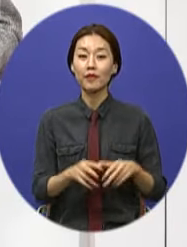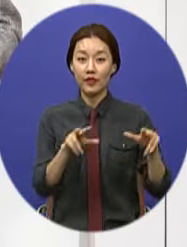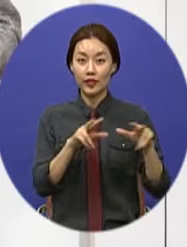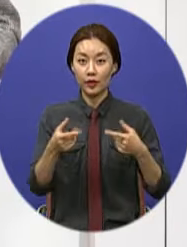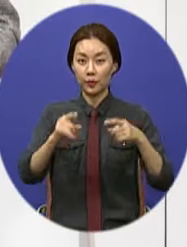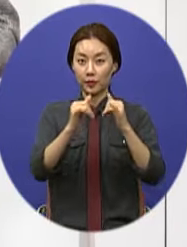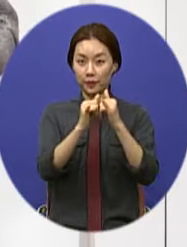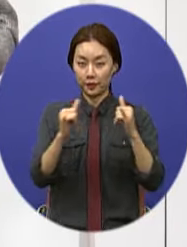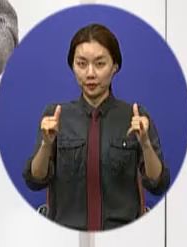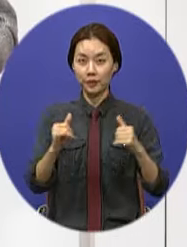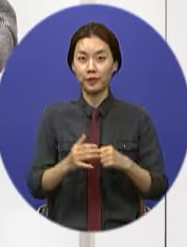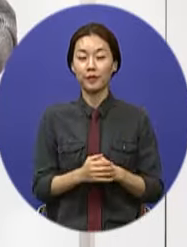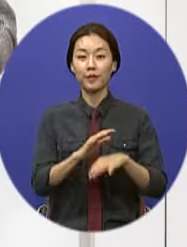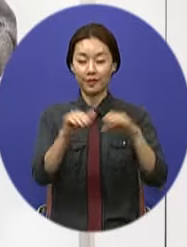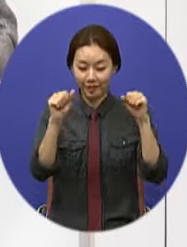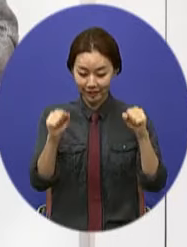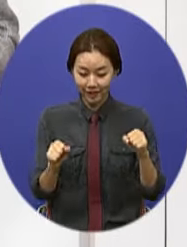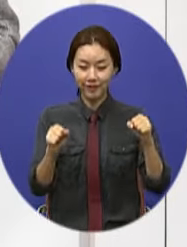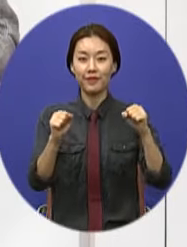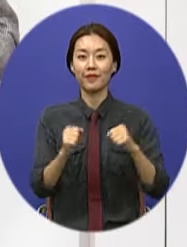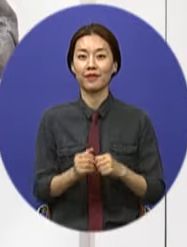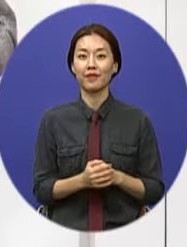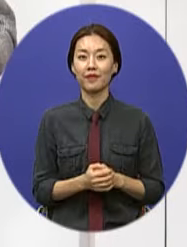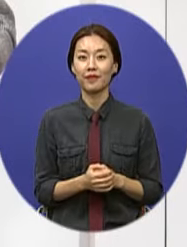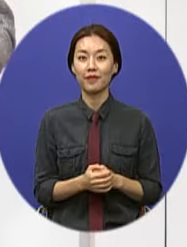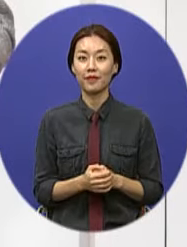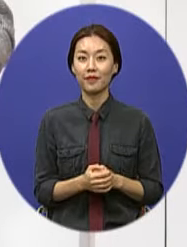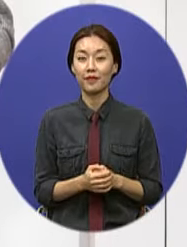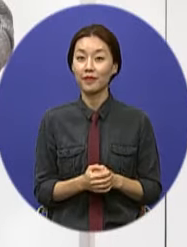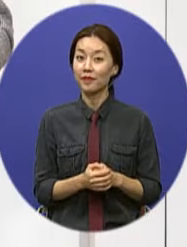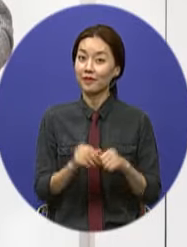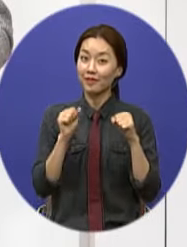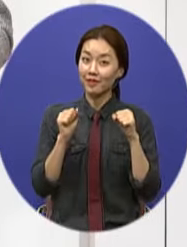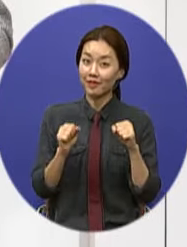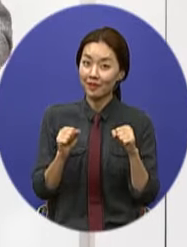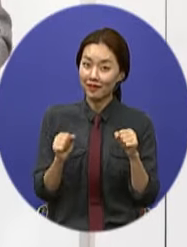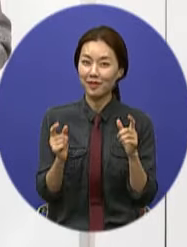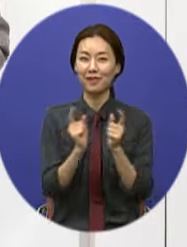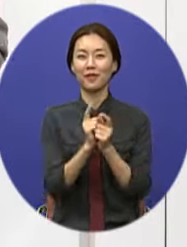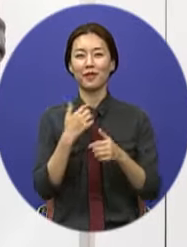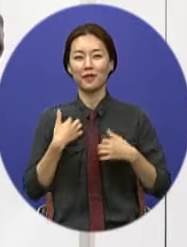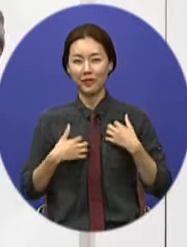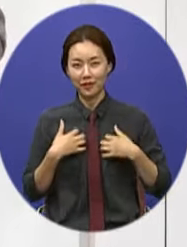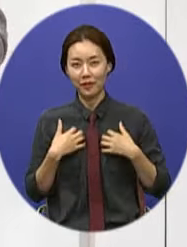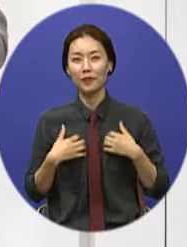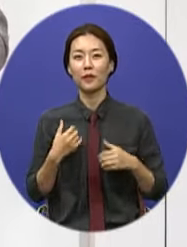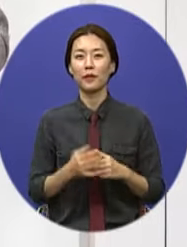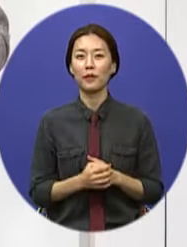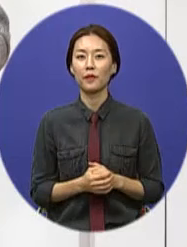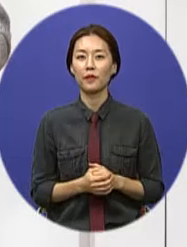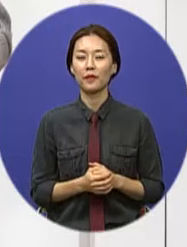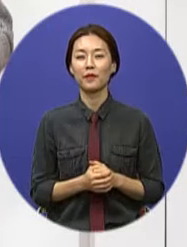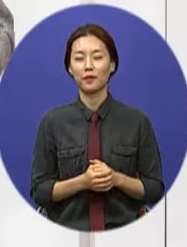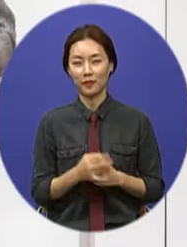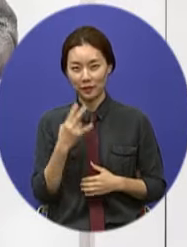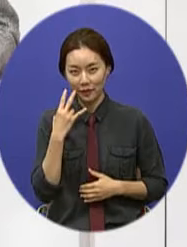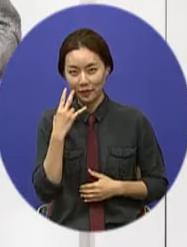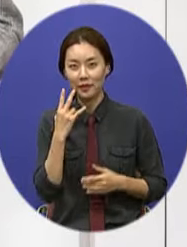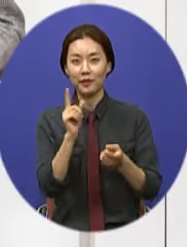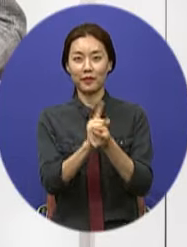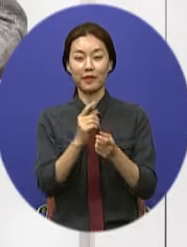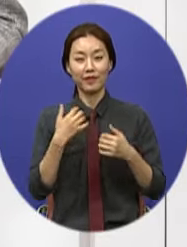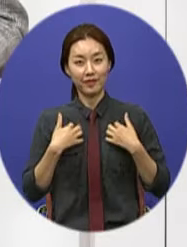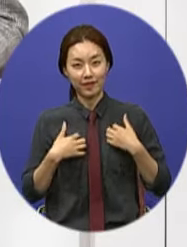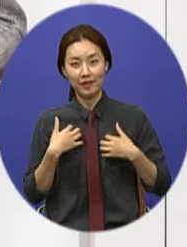즉석 참여자분이시죠? 네, 안녕하세요. 네. 반갑습니다. 반갑습니다. 네,